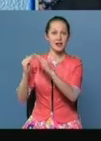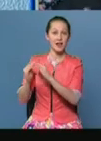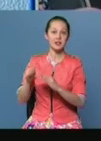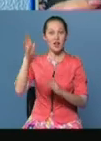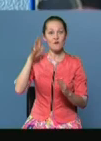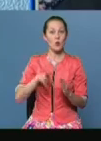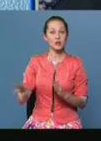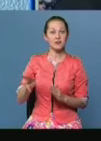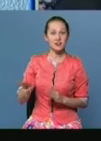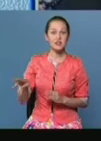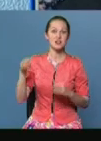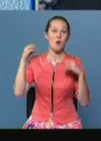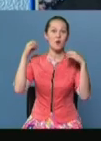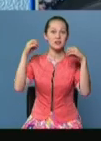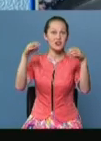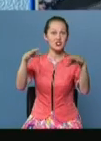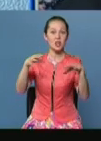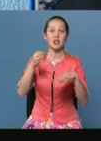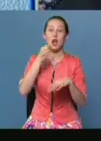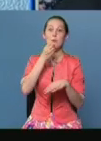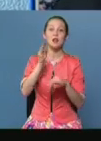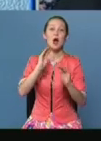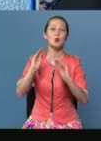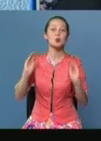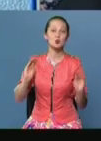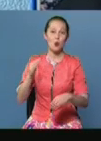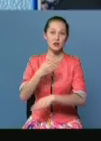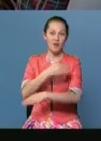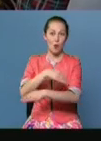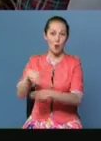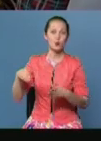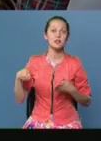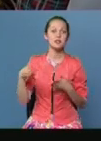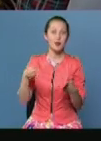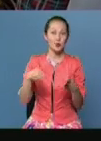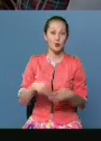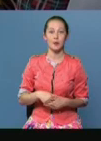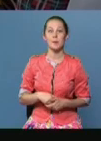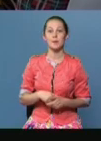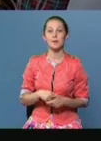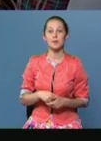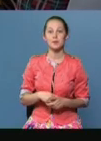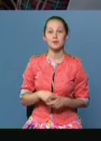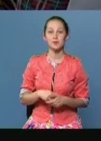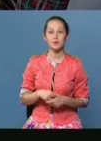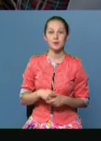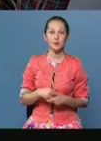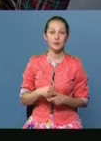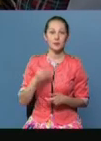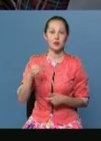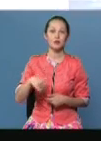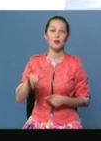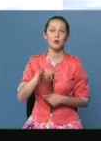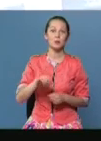и освещение, это благоустройство улиц, дорог. И, кстати, свое участие в развитии столицы Удмуртии в эти дни